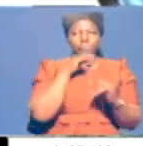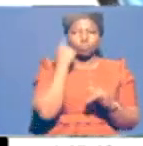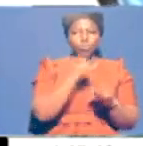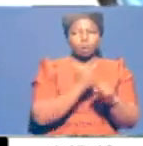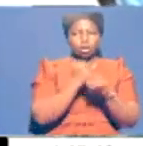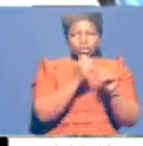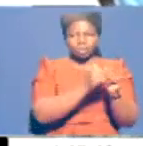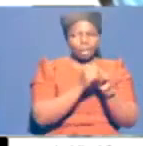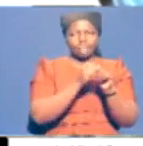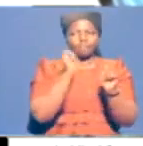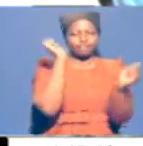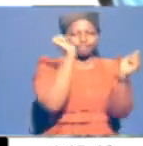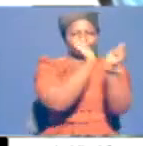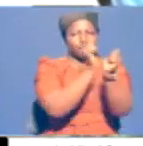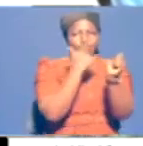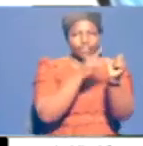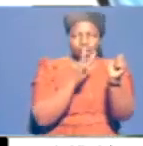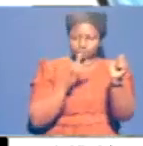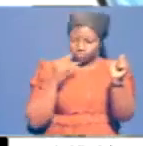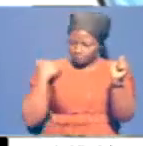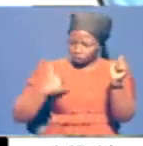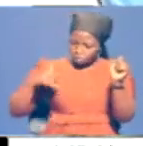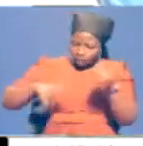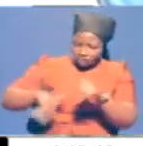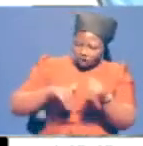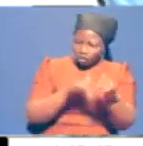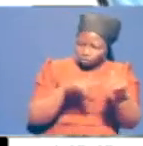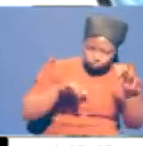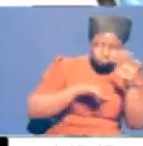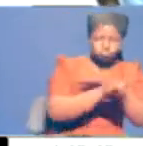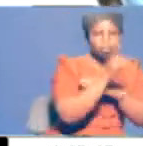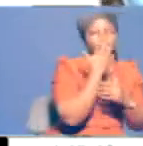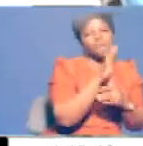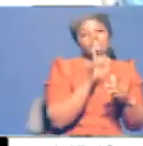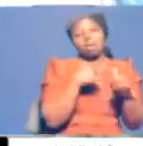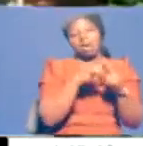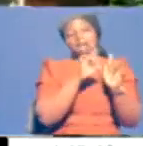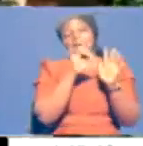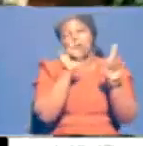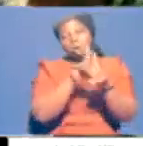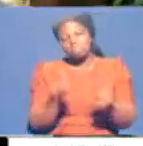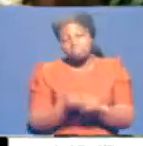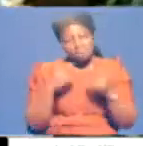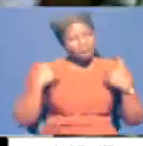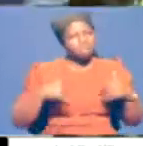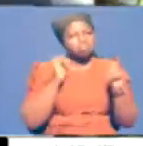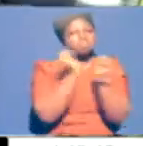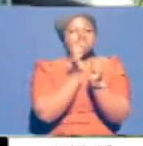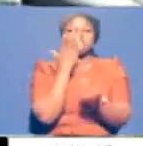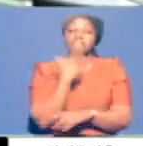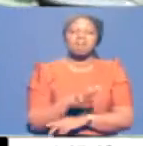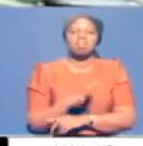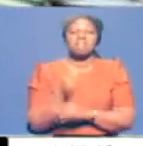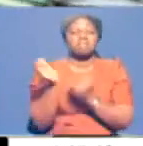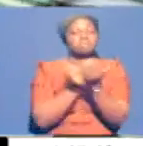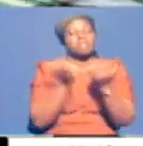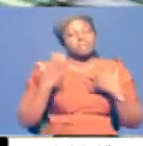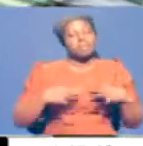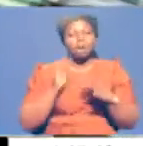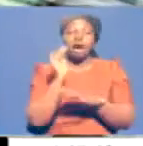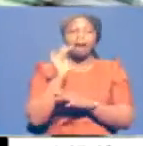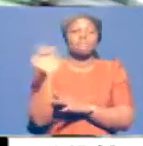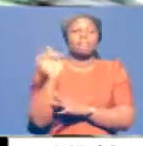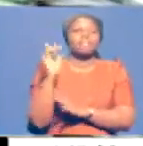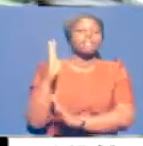nilipoingia hivi kwa sababu nilikuwa nawafuata hapo nyuma, wakanishika tulikuwa tumeenda kwa pale. The traders have called on the Ministry of Interior and the Kilifi